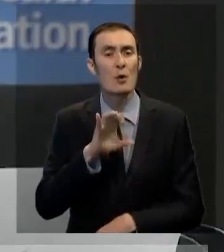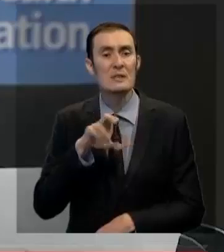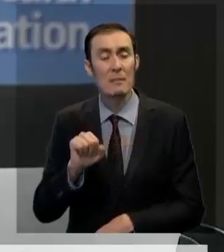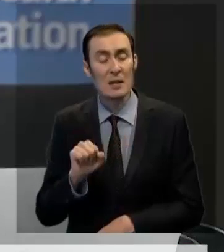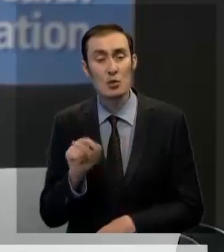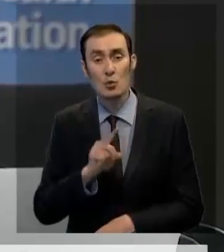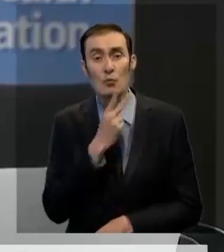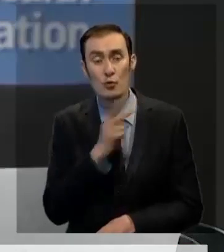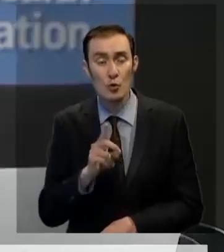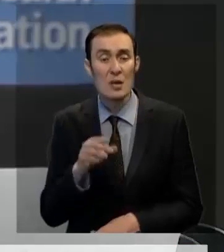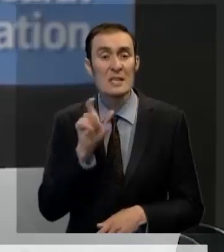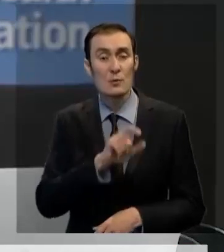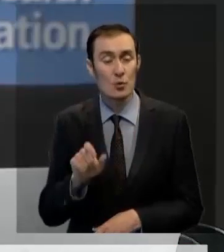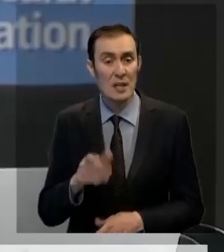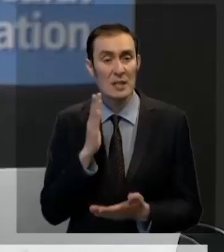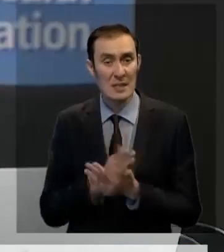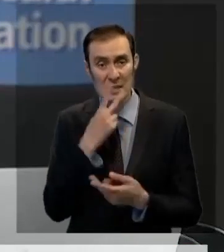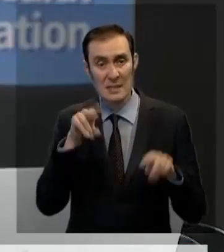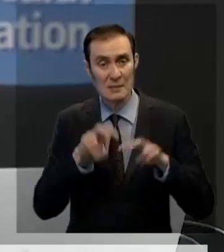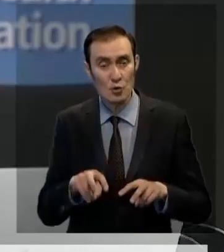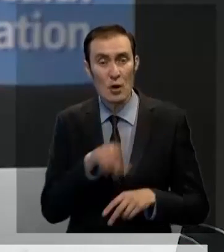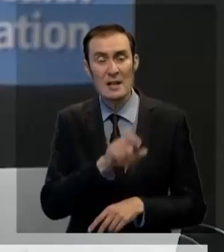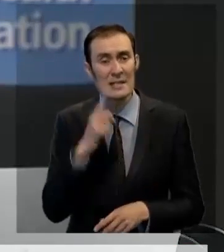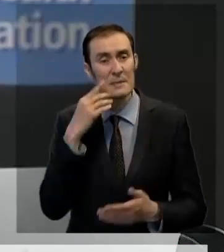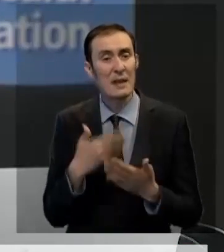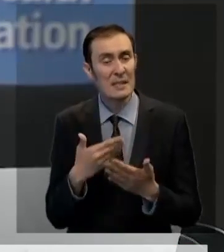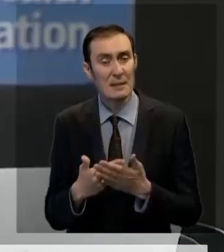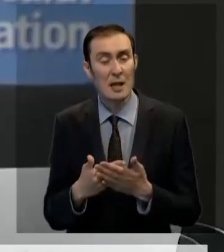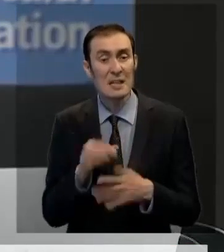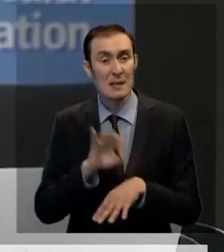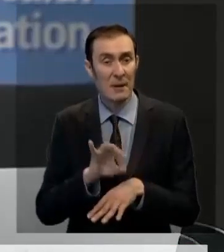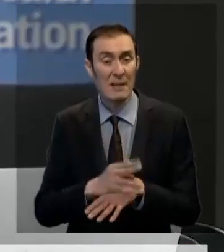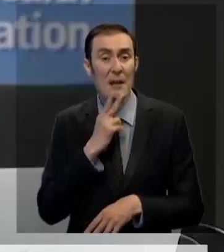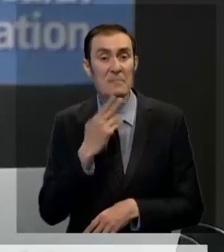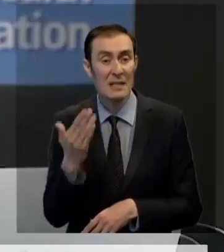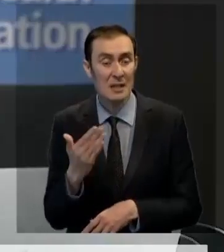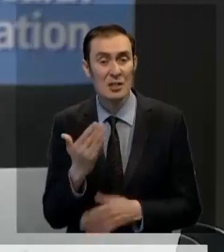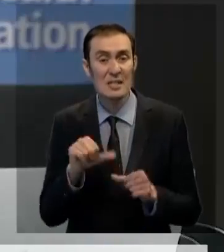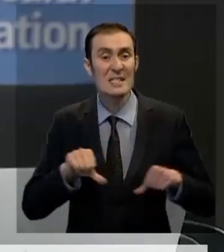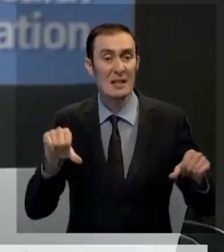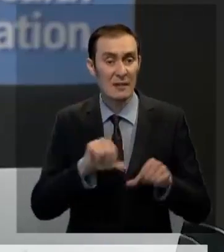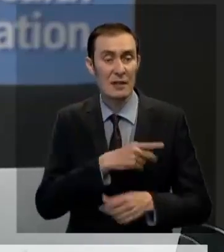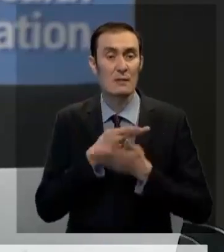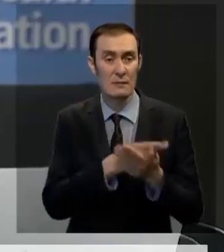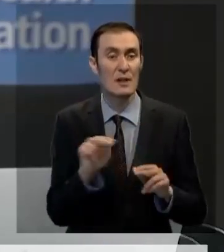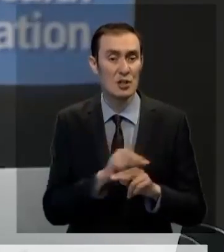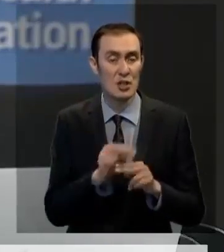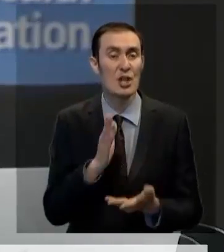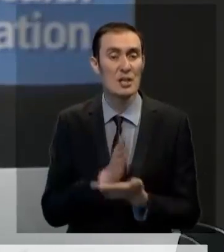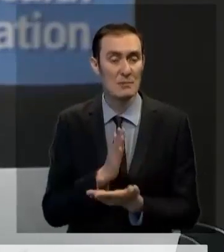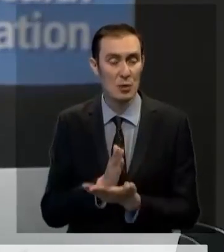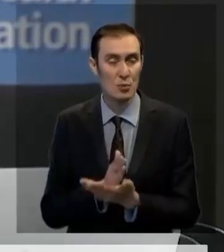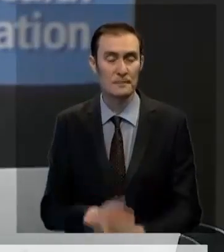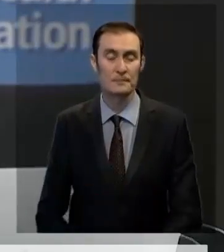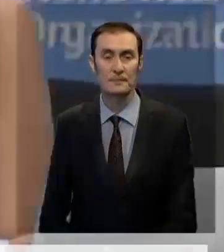что среди людей проводится тестирование, что лица с подозрением на оспу обезьян изолированы и получают надлежащую